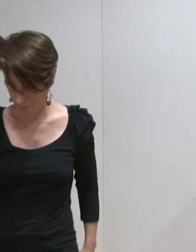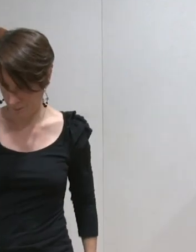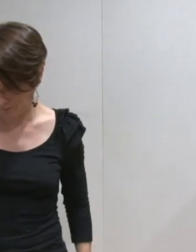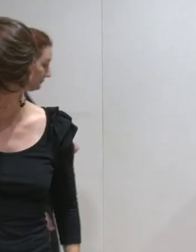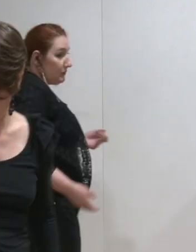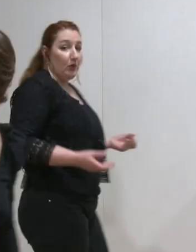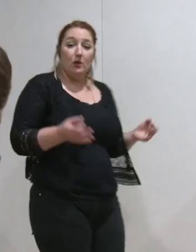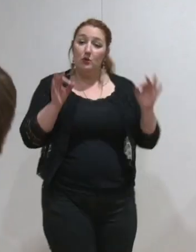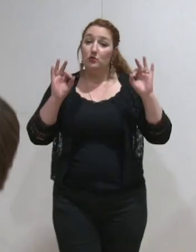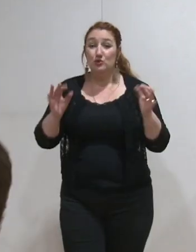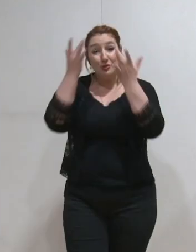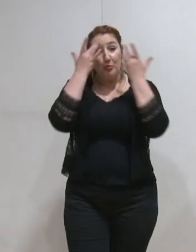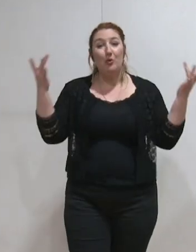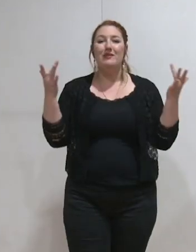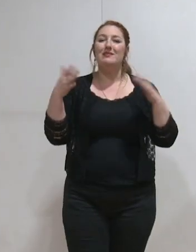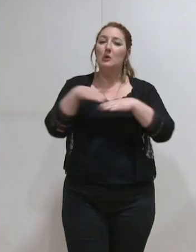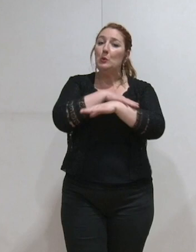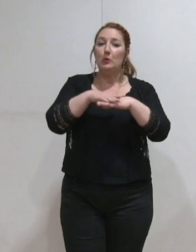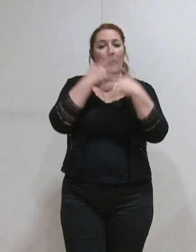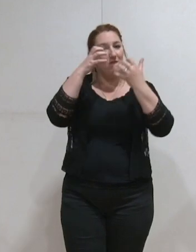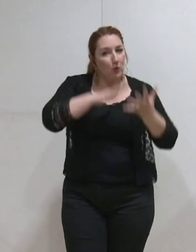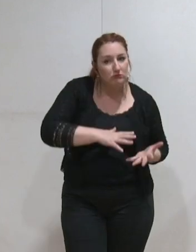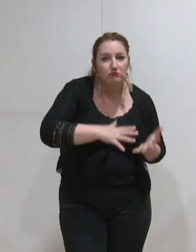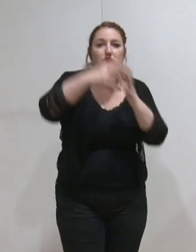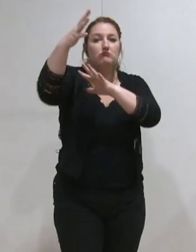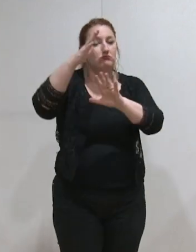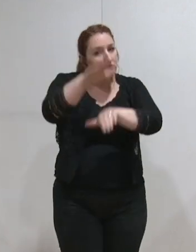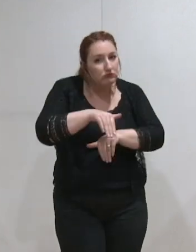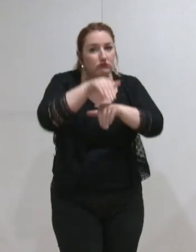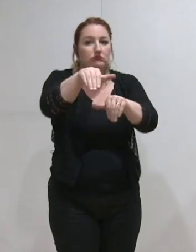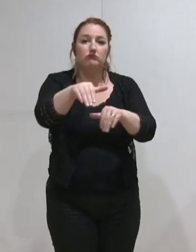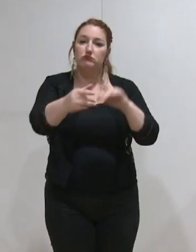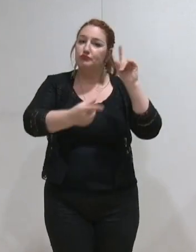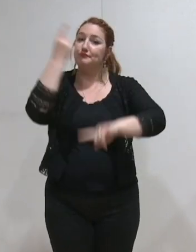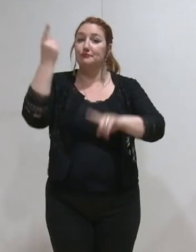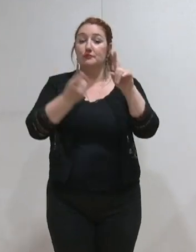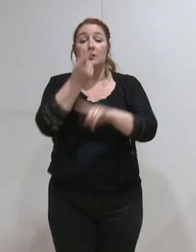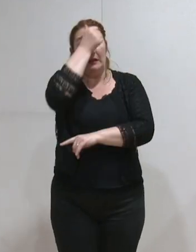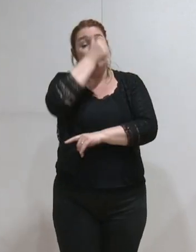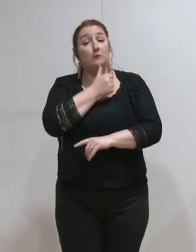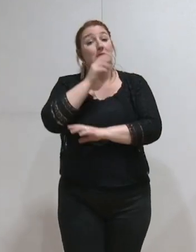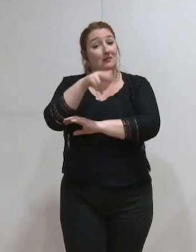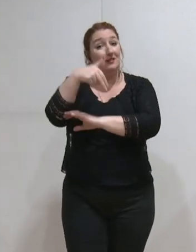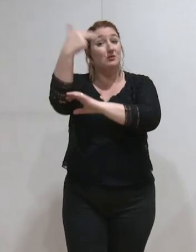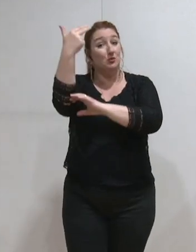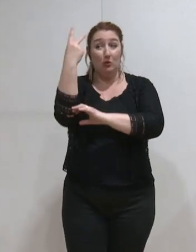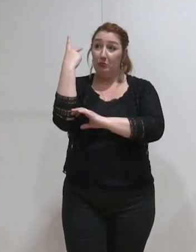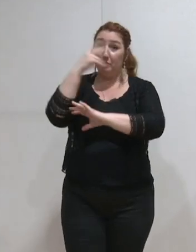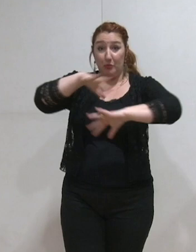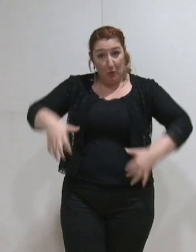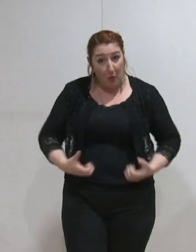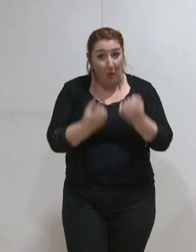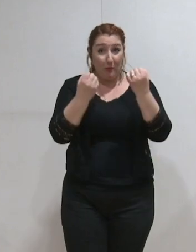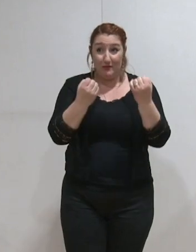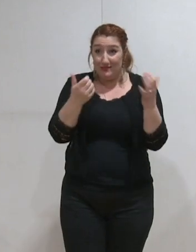est intense et en ce qui concerne le le musée les musées nationaux cela fait partie de leurs compétences et de leur raison